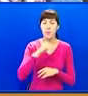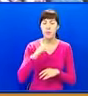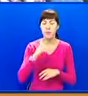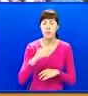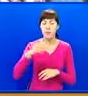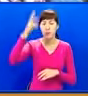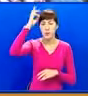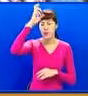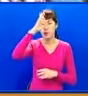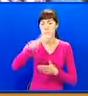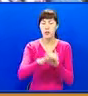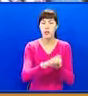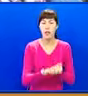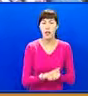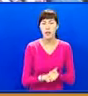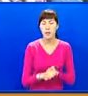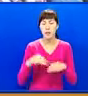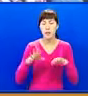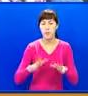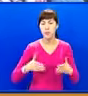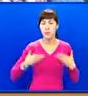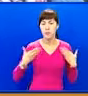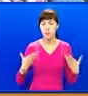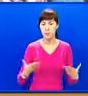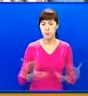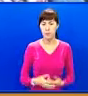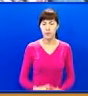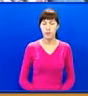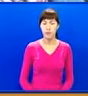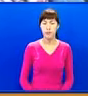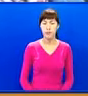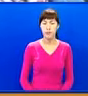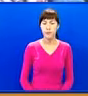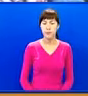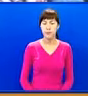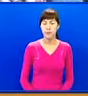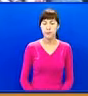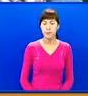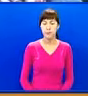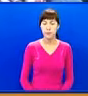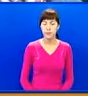түркі әлемінің ынтымақтастық күні мерекесімен шын жүректен құттықтауға рұқсат етіңіздер.